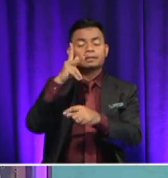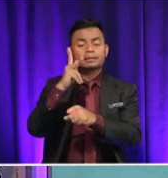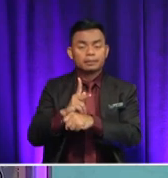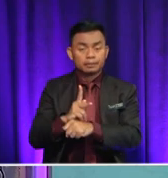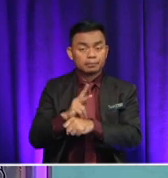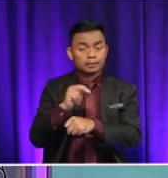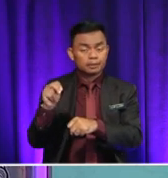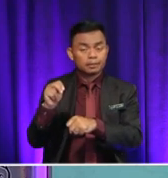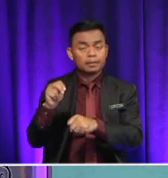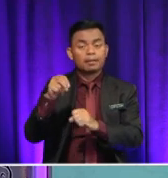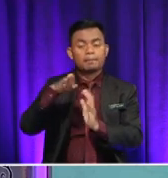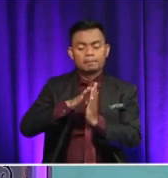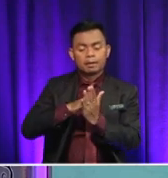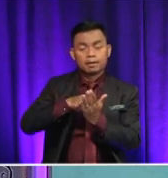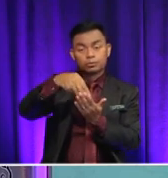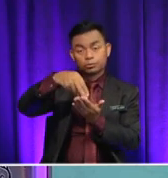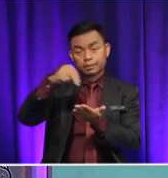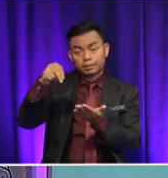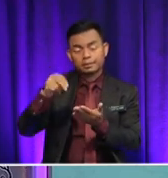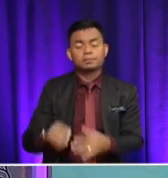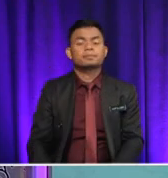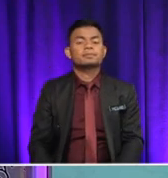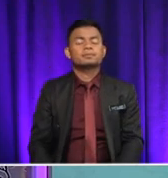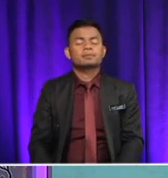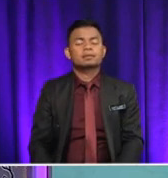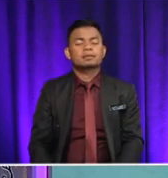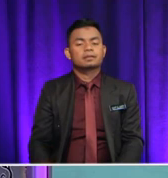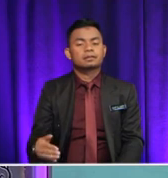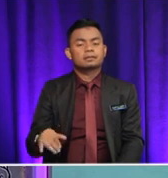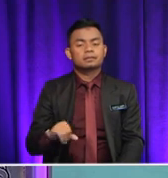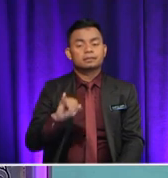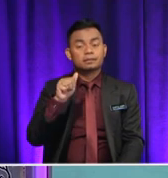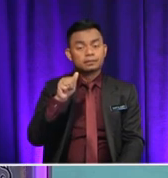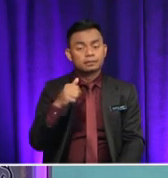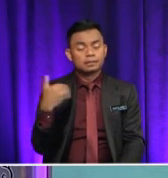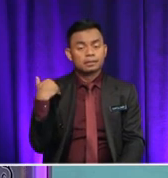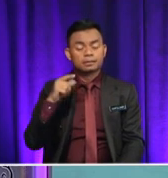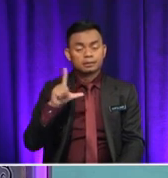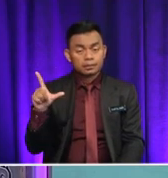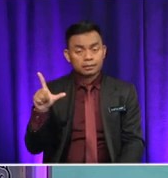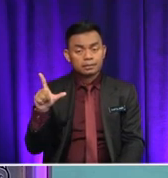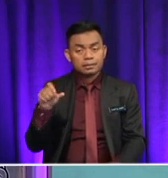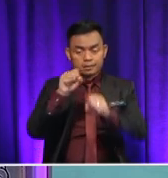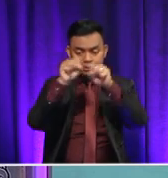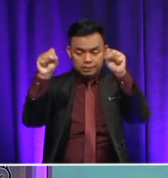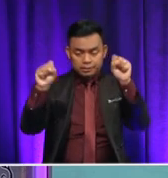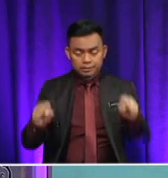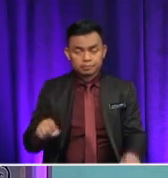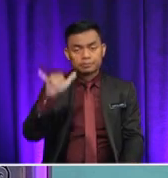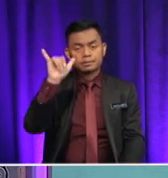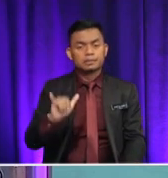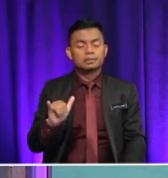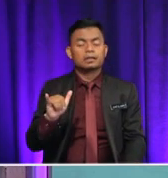sistem yang ada di dalam pengguna untuk memenuhi keperluan pengguna atau penduduk yang bekerja di sana